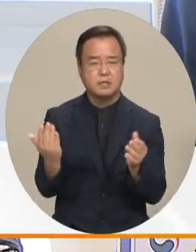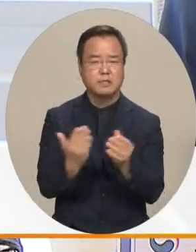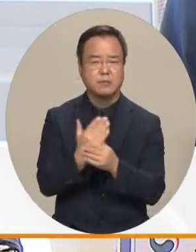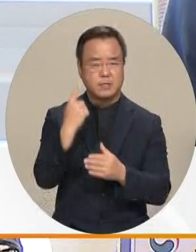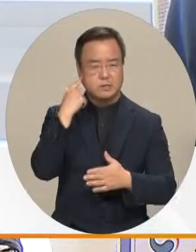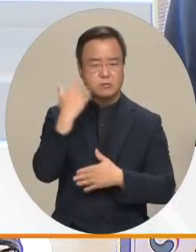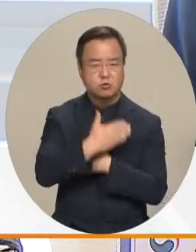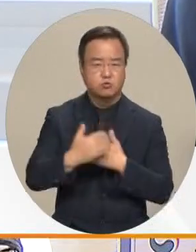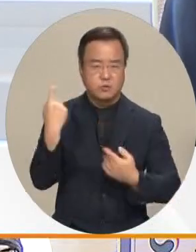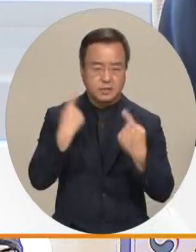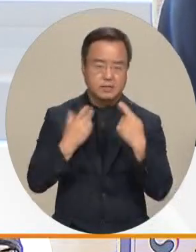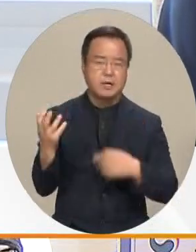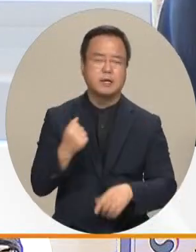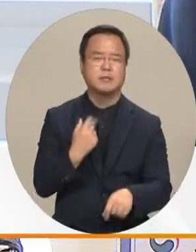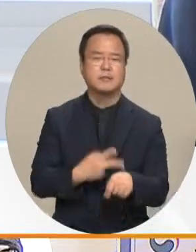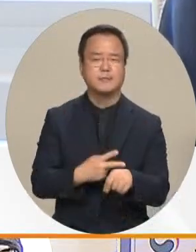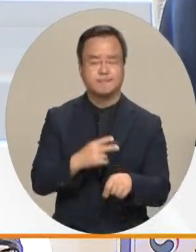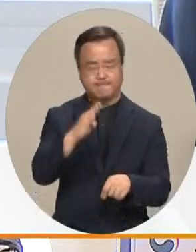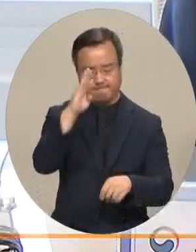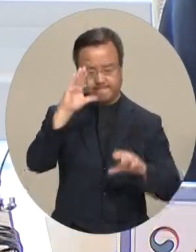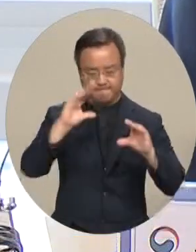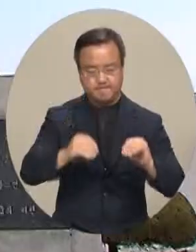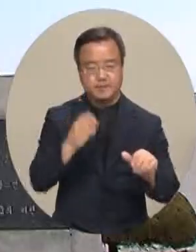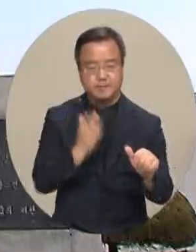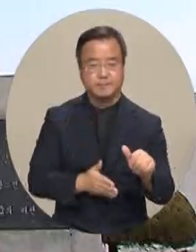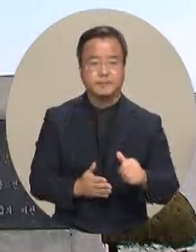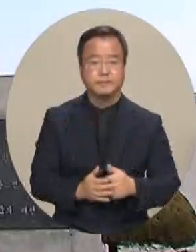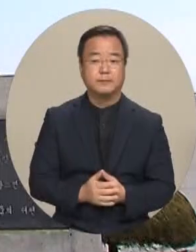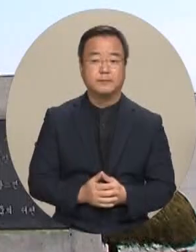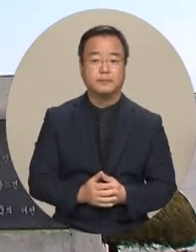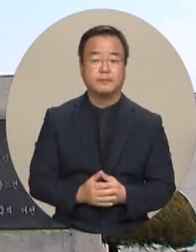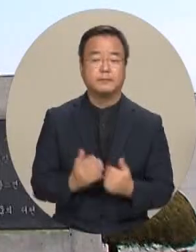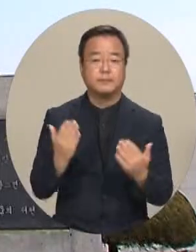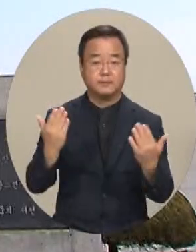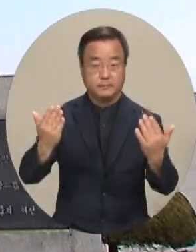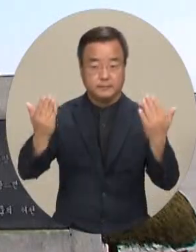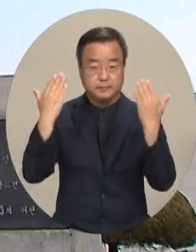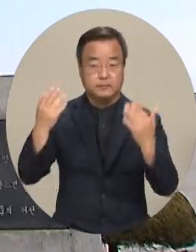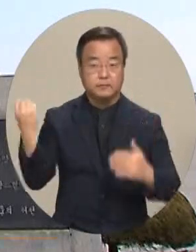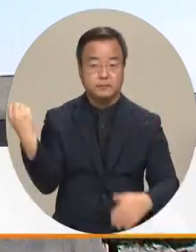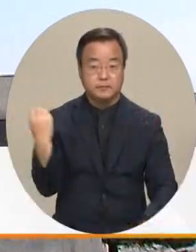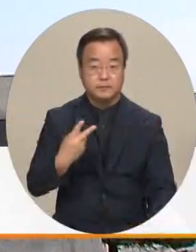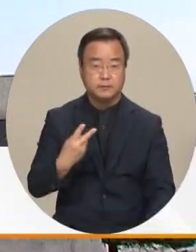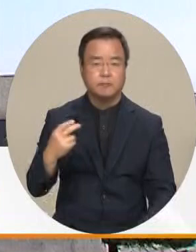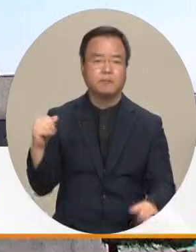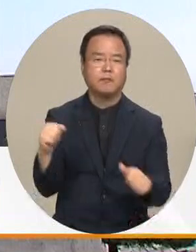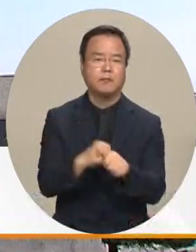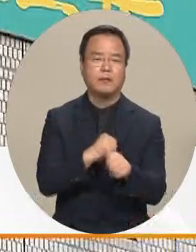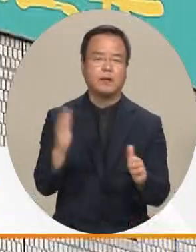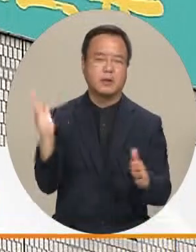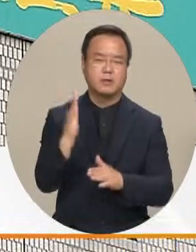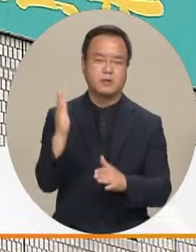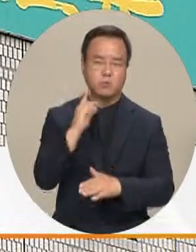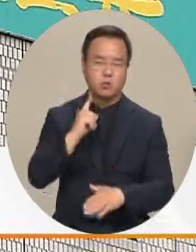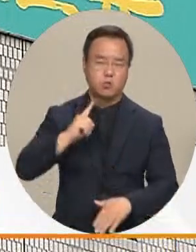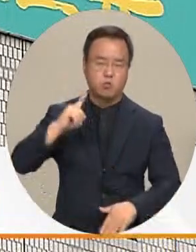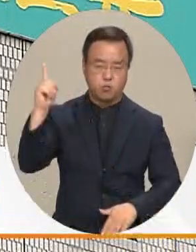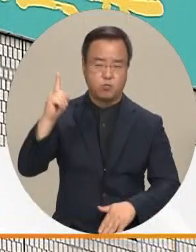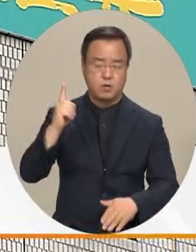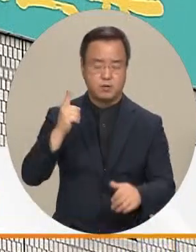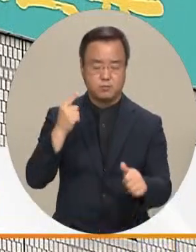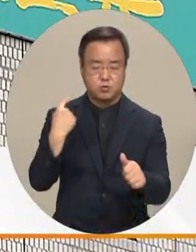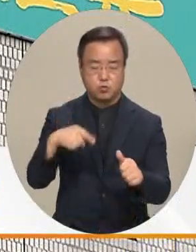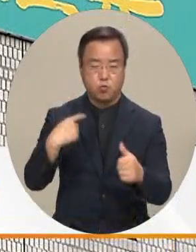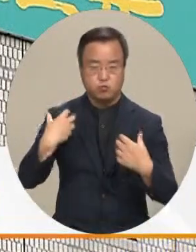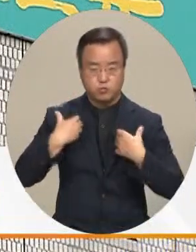선생님의 쾌유를 기원합니다 가 학생을 수사기간에 고발해줄 것을 교육청에